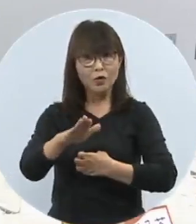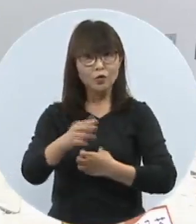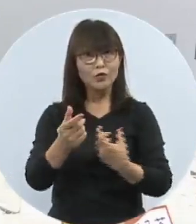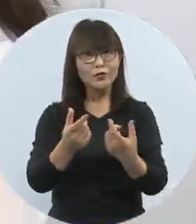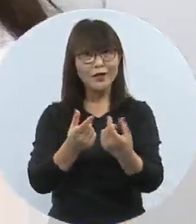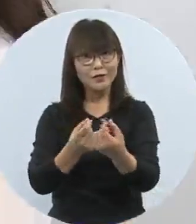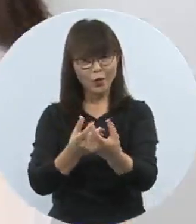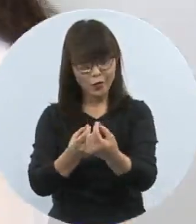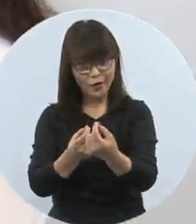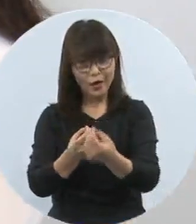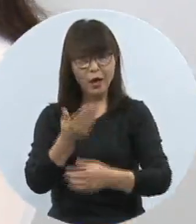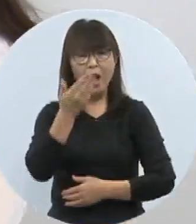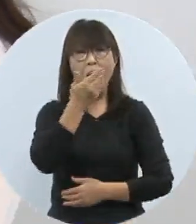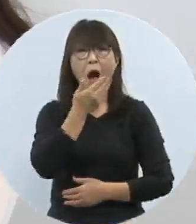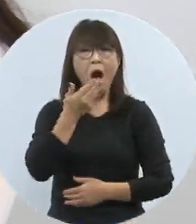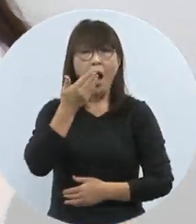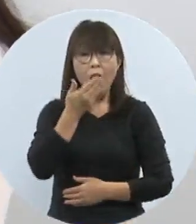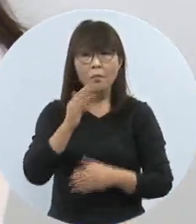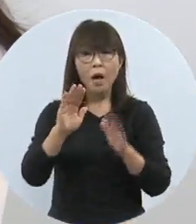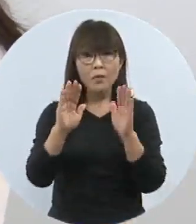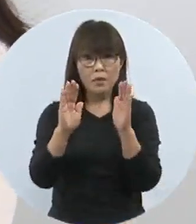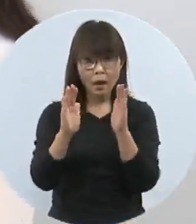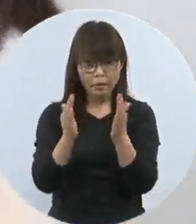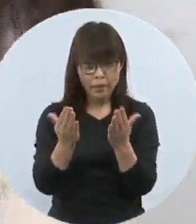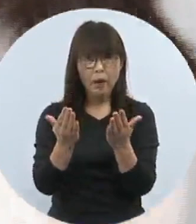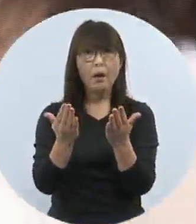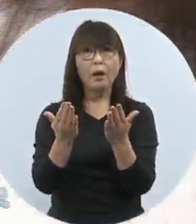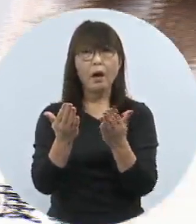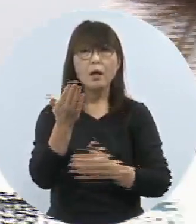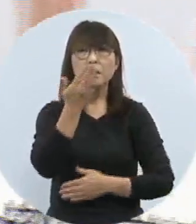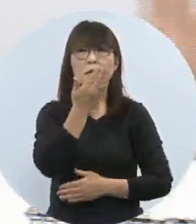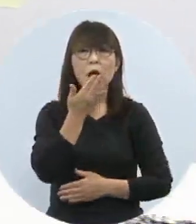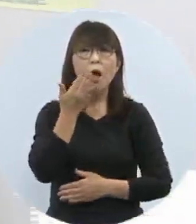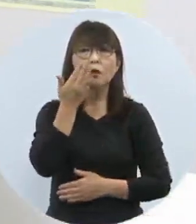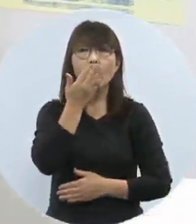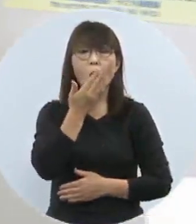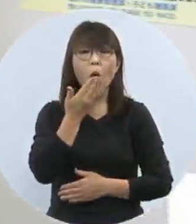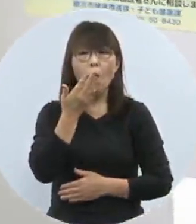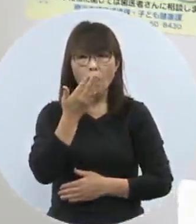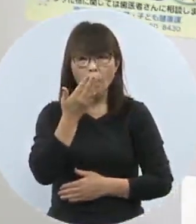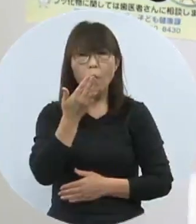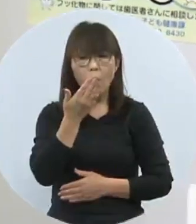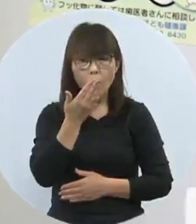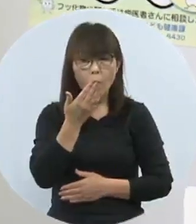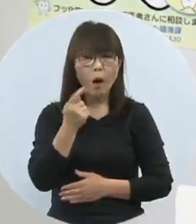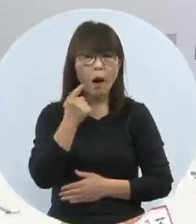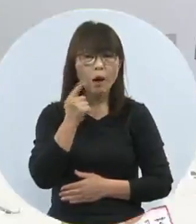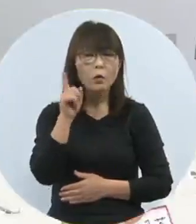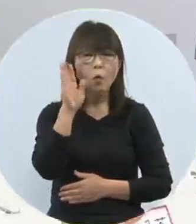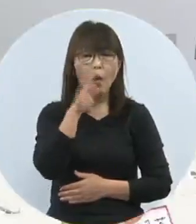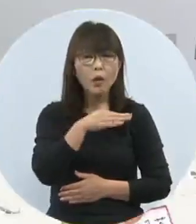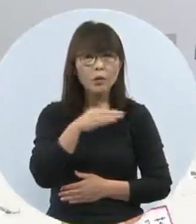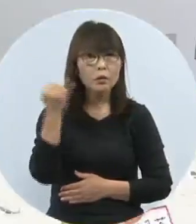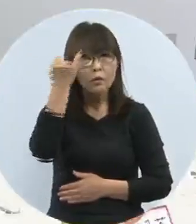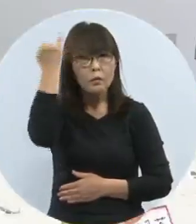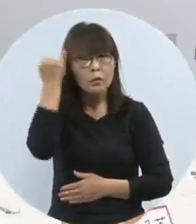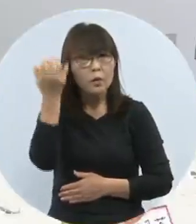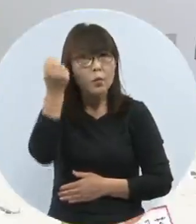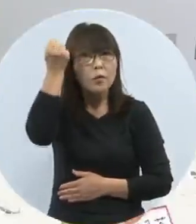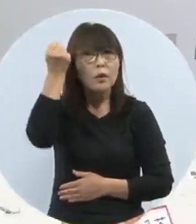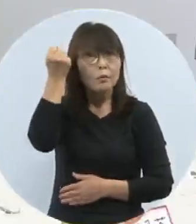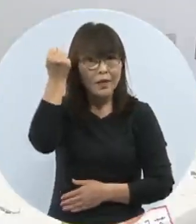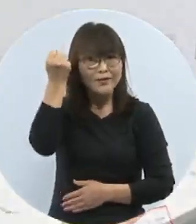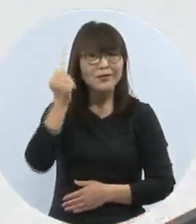ですよね。はい、甘みがついているわけじゃない、はい、その砂糖が歯に、ね、あまり良くないっていうイメージがあったんです